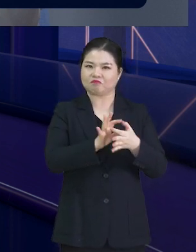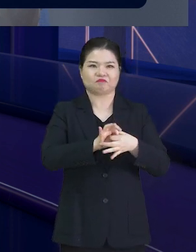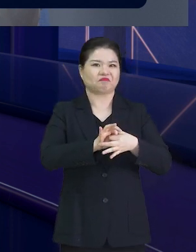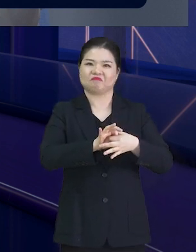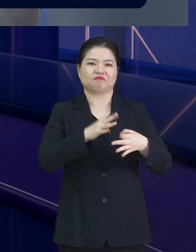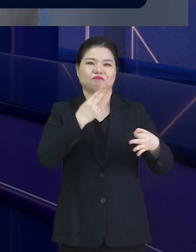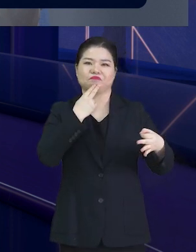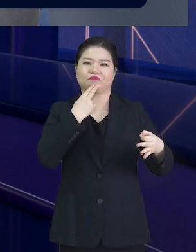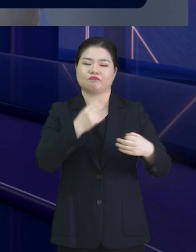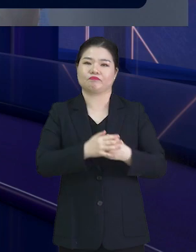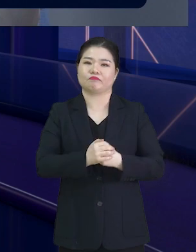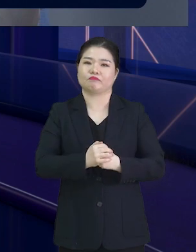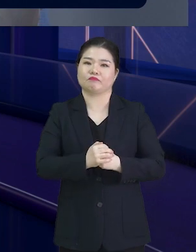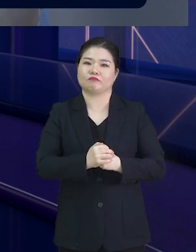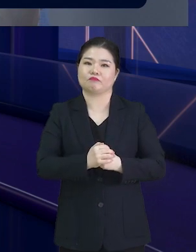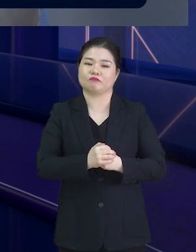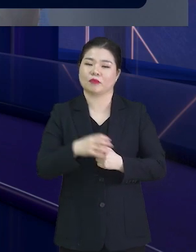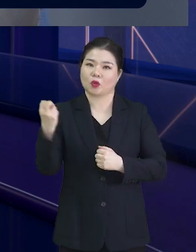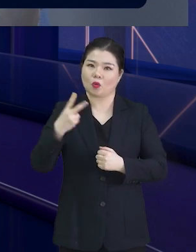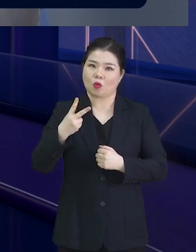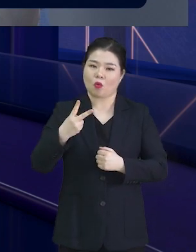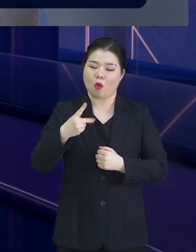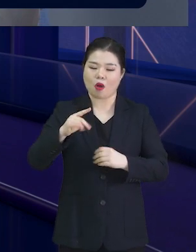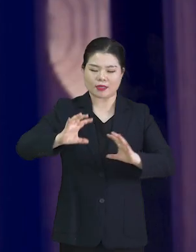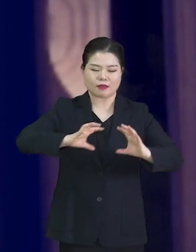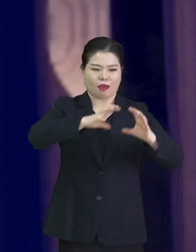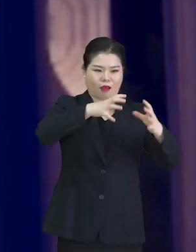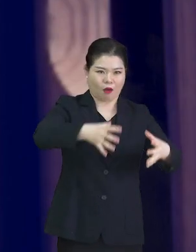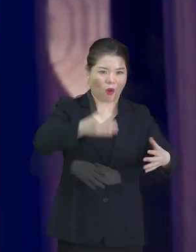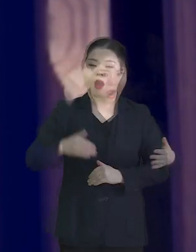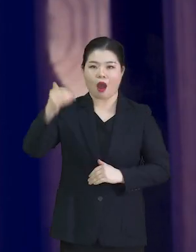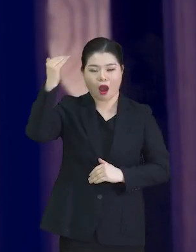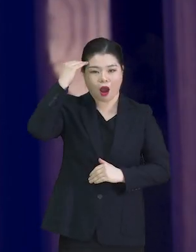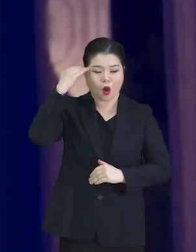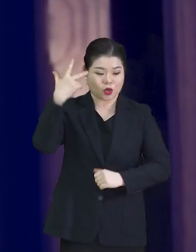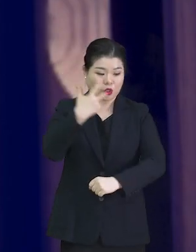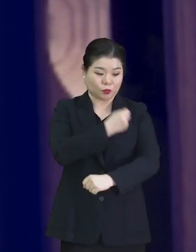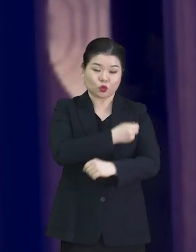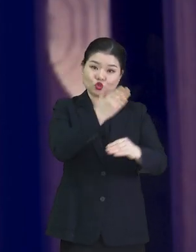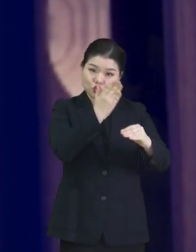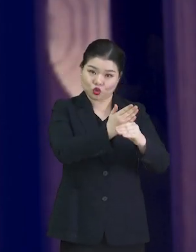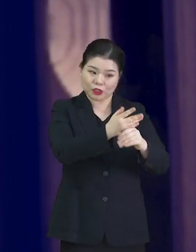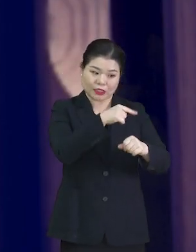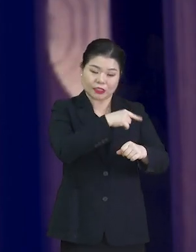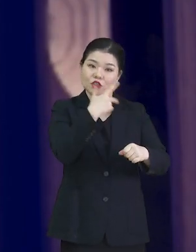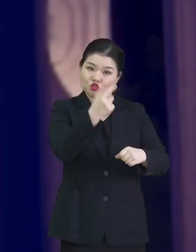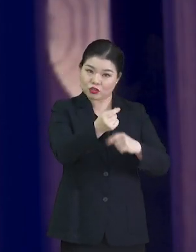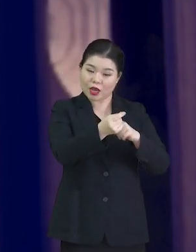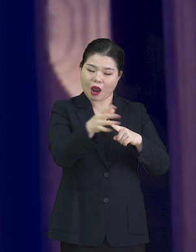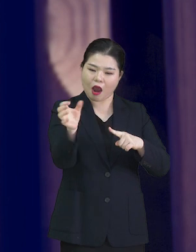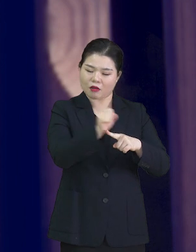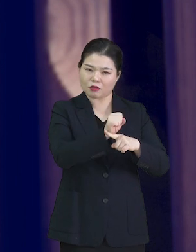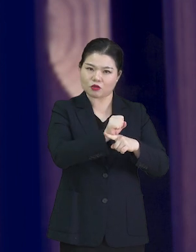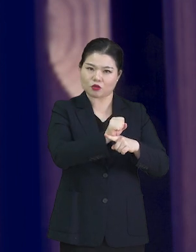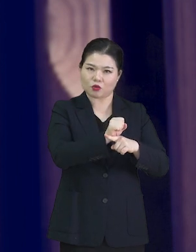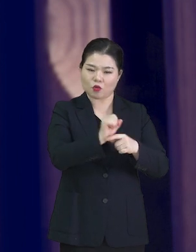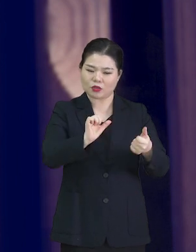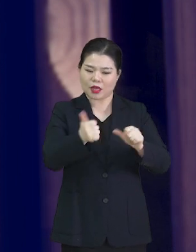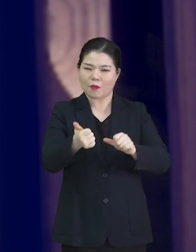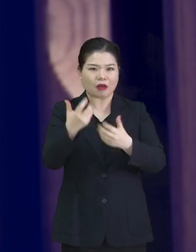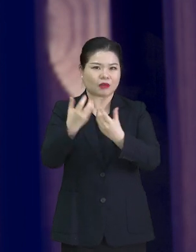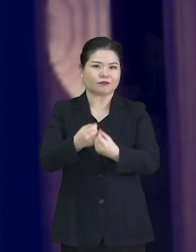연관성은 밝혀지지 않았습니다. 또 세계 어디에서도 국내에서 접종 중인 백신으로 사망한 사례가